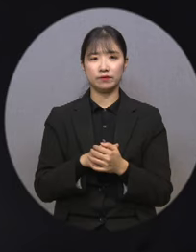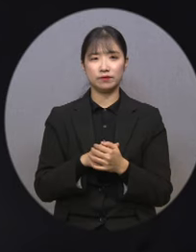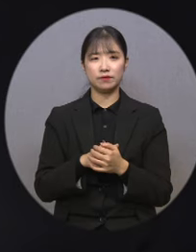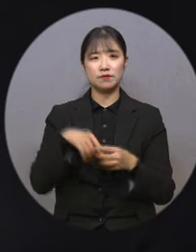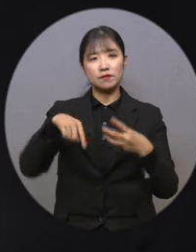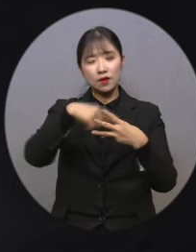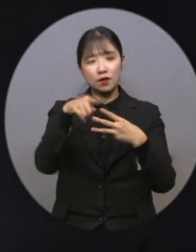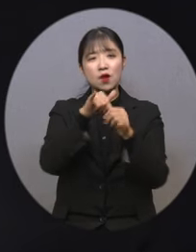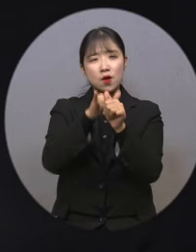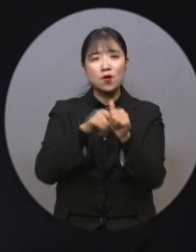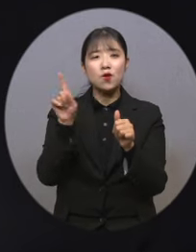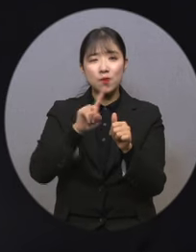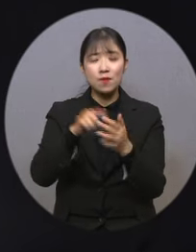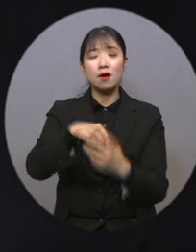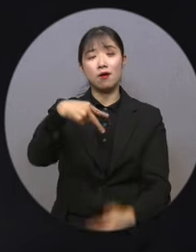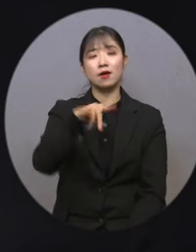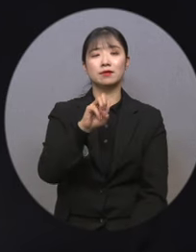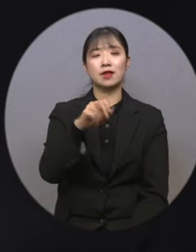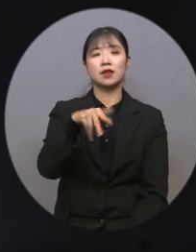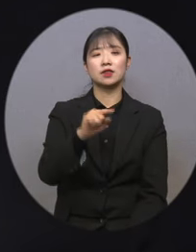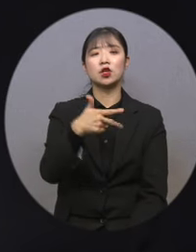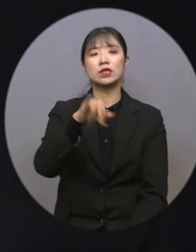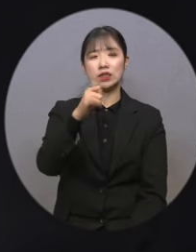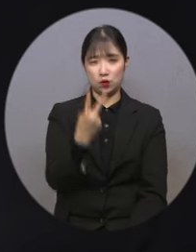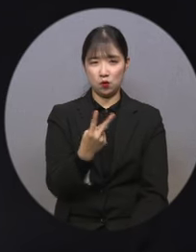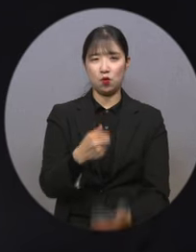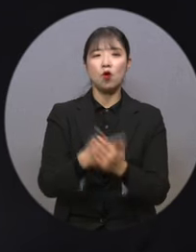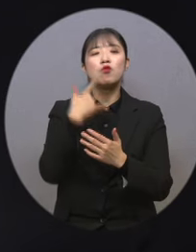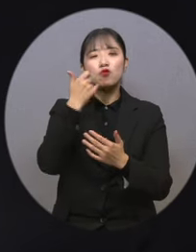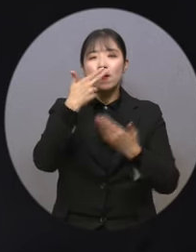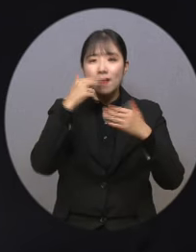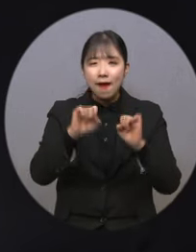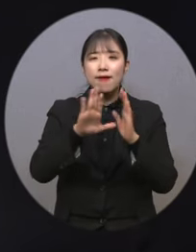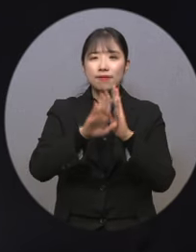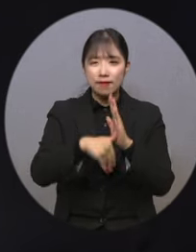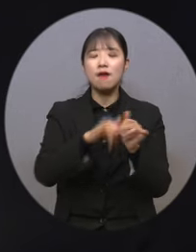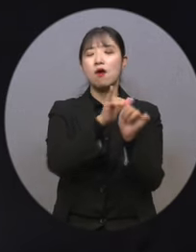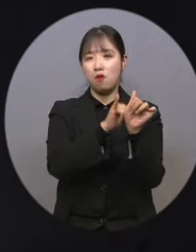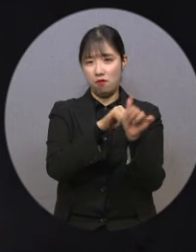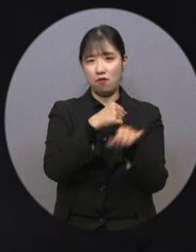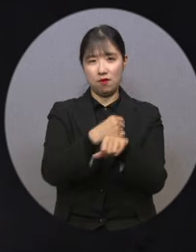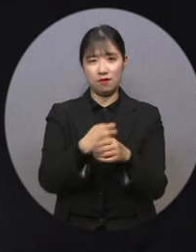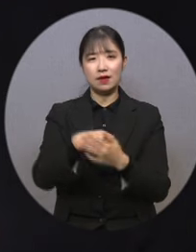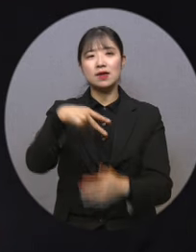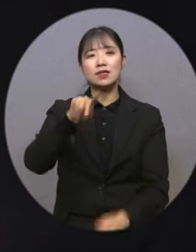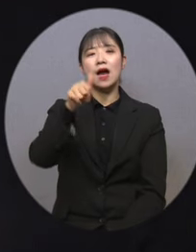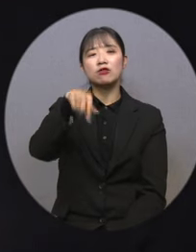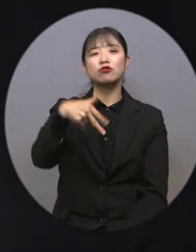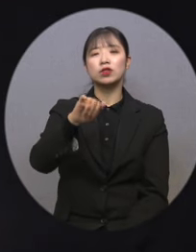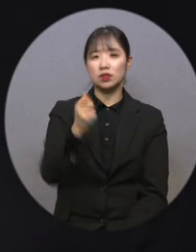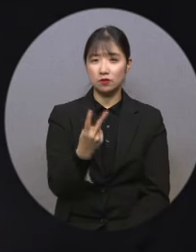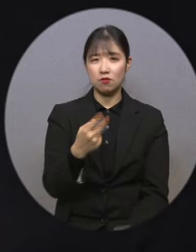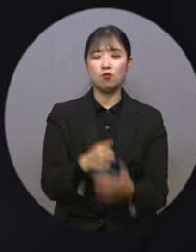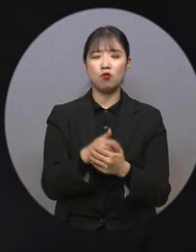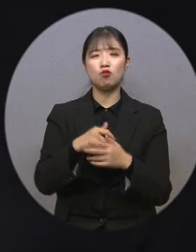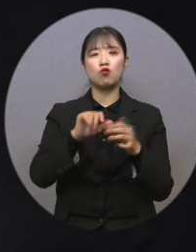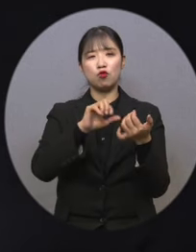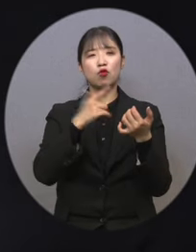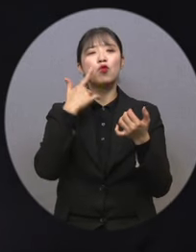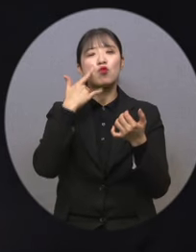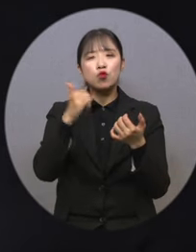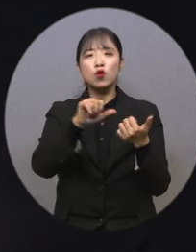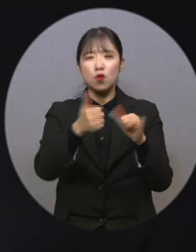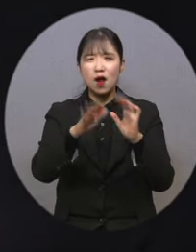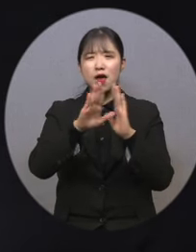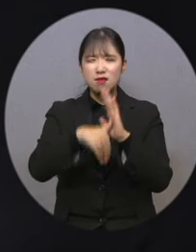있어요. 생전지효, 부모님이 살았을 때 효도하는 거. 두 번째 사후지효, 부모님이 돌아갔을 때 부모님 욕